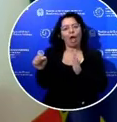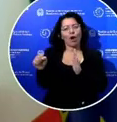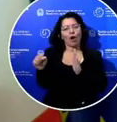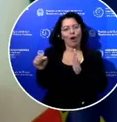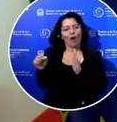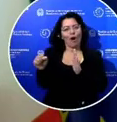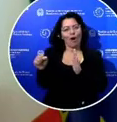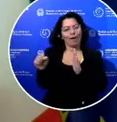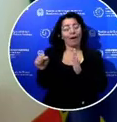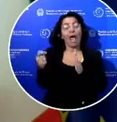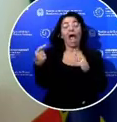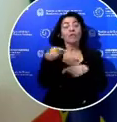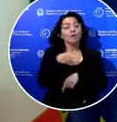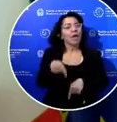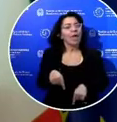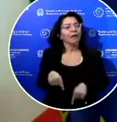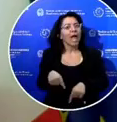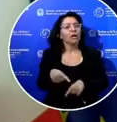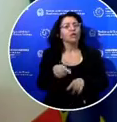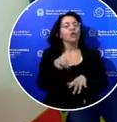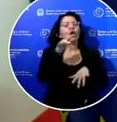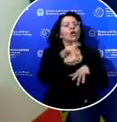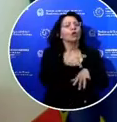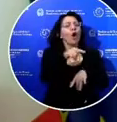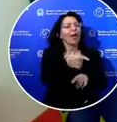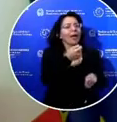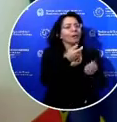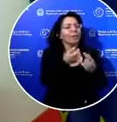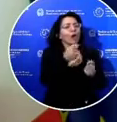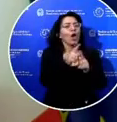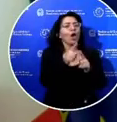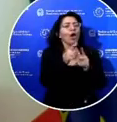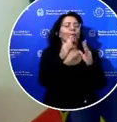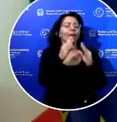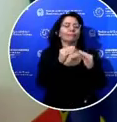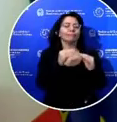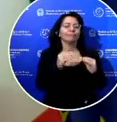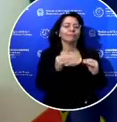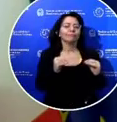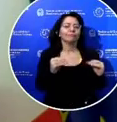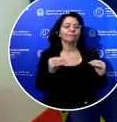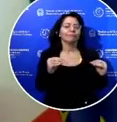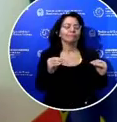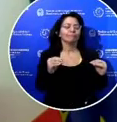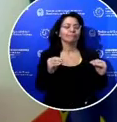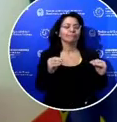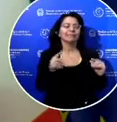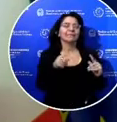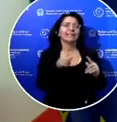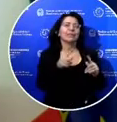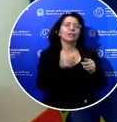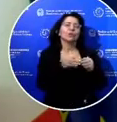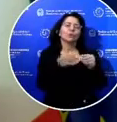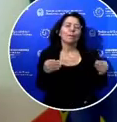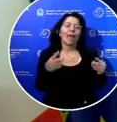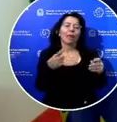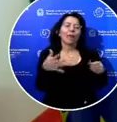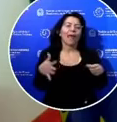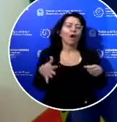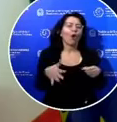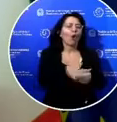trasgressione. Adesso no, adesso si rivolgono alle sostanze stupefacenti come anestetico, come strumento per sopperire a